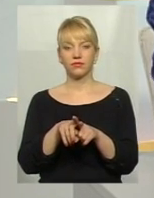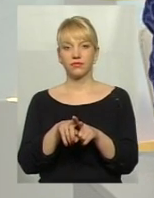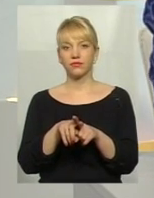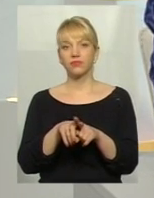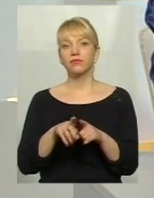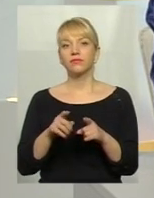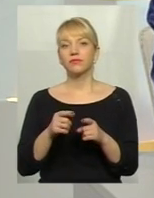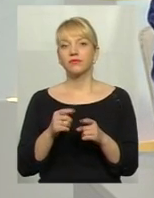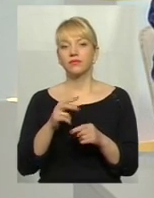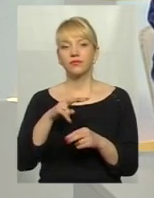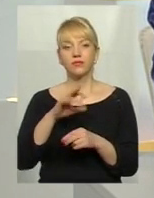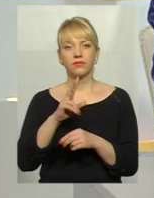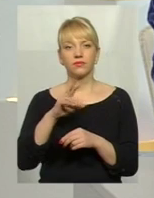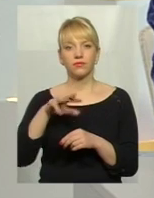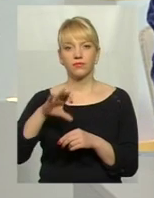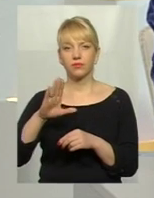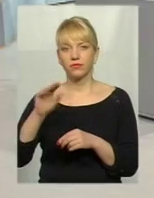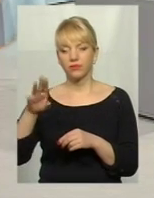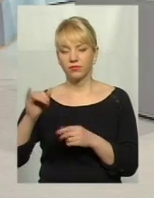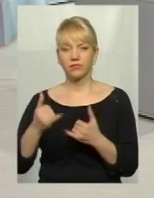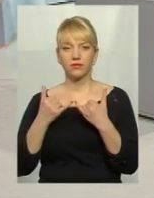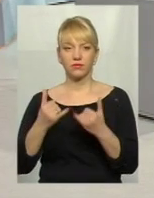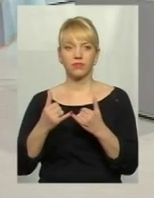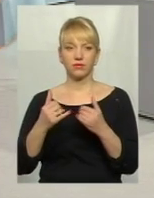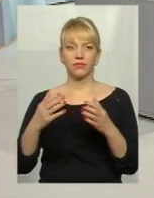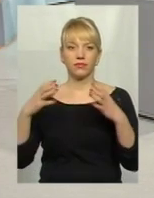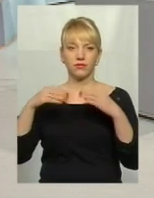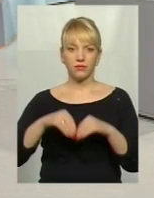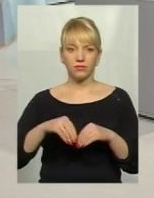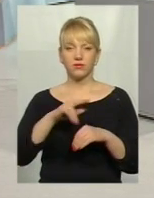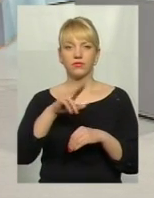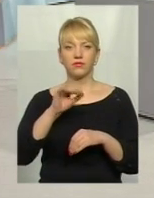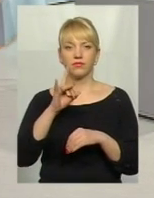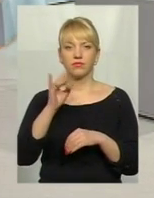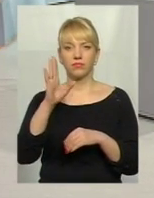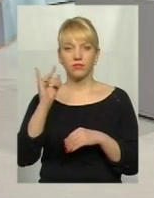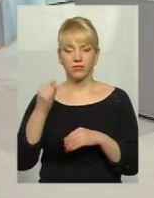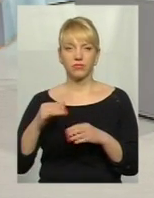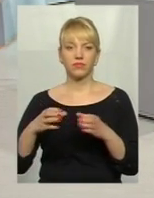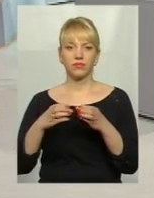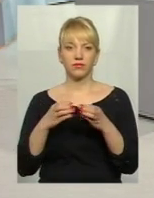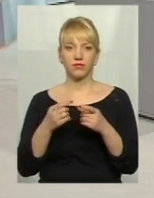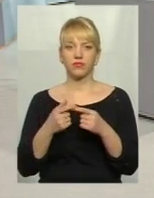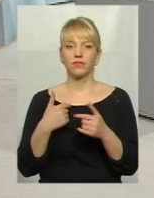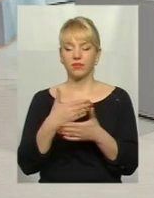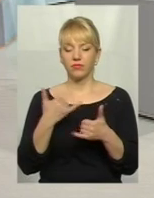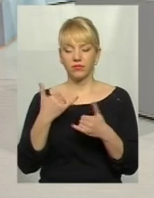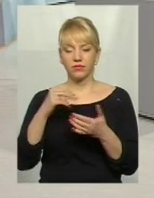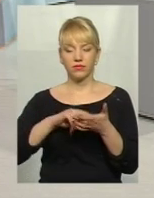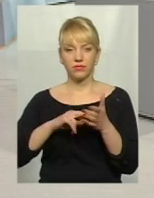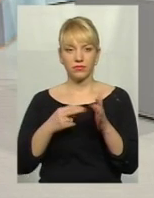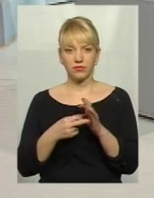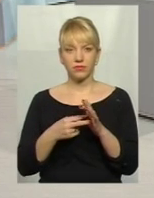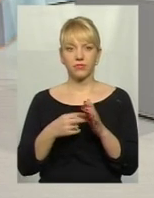локомотивами для Чемеровецької об'єднаної тергромади? Якраз зараз напрацюємо стратегію нашого розвитку,